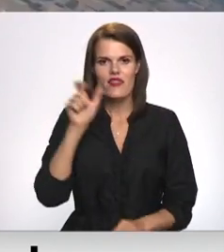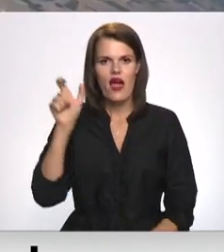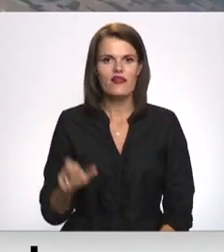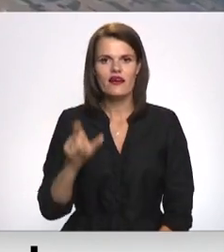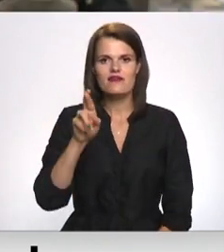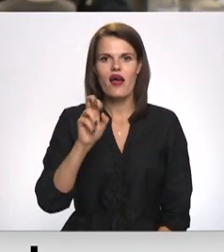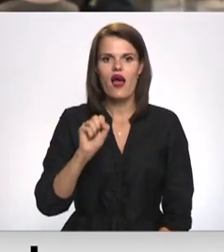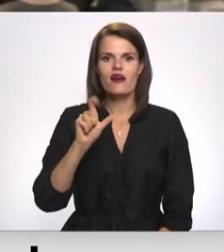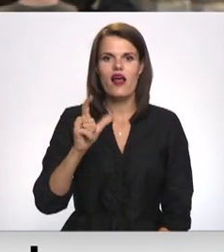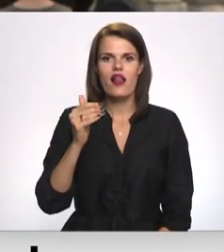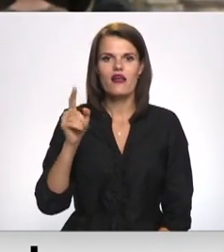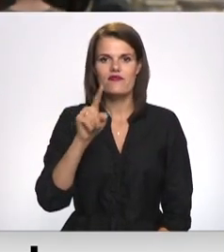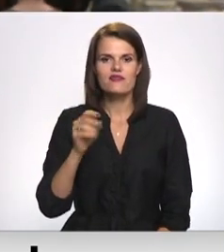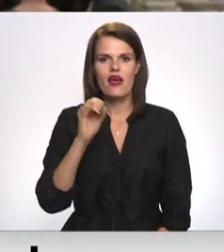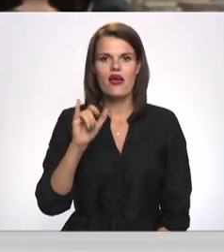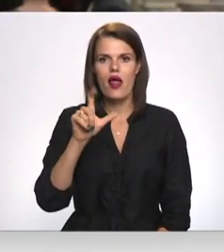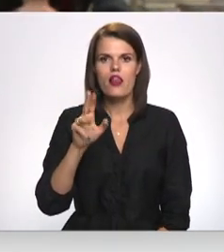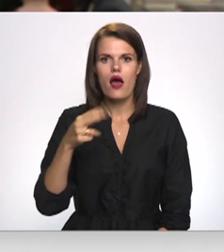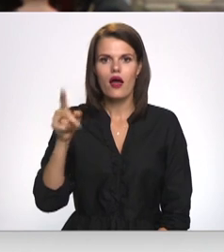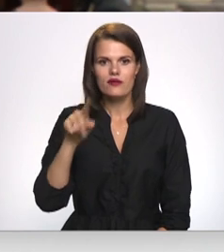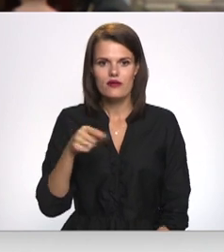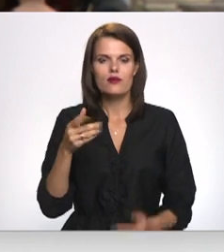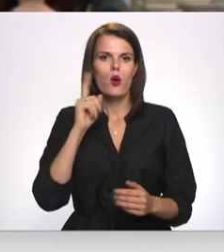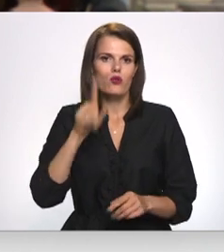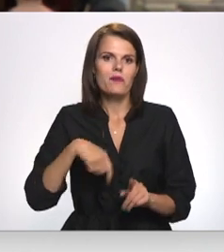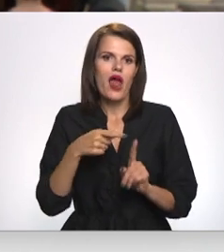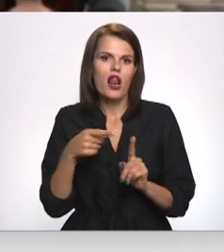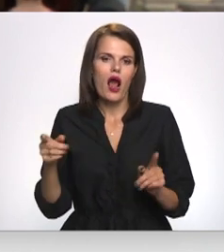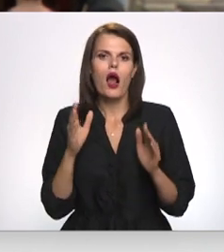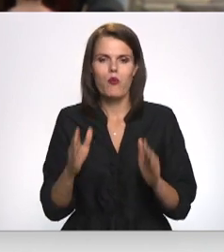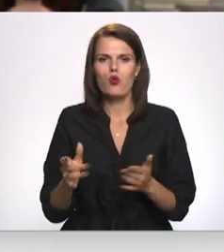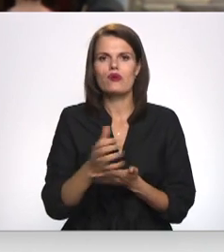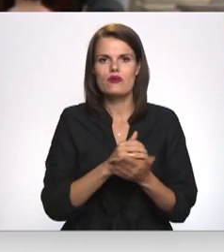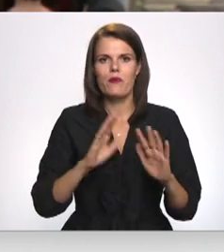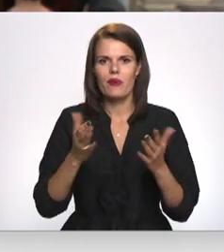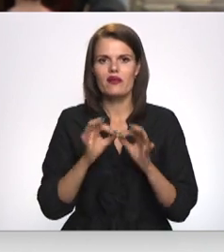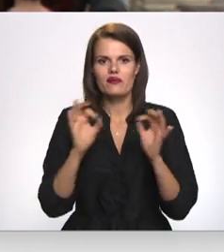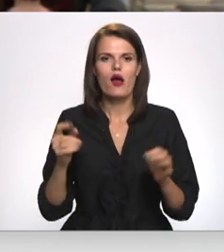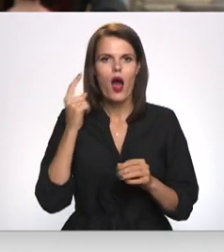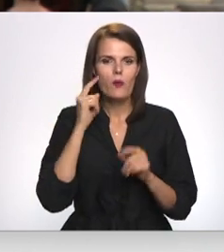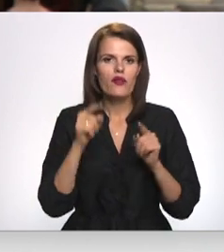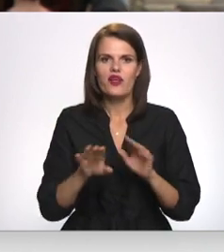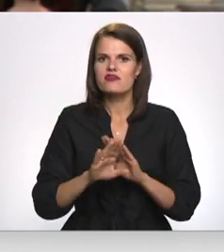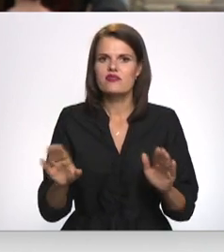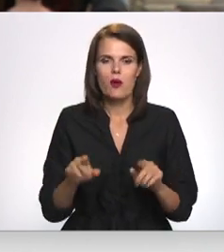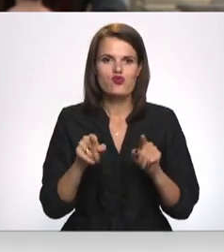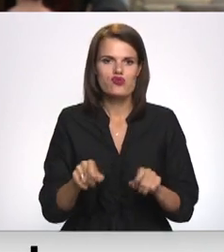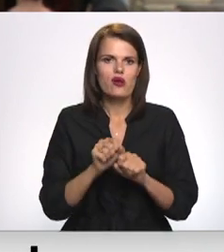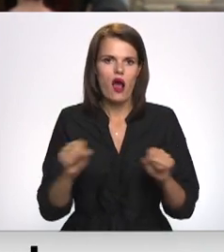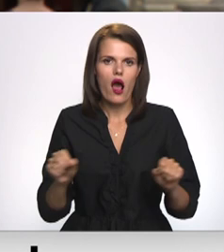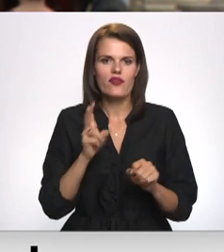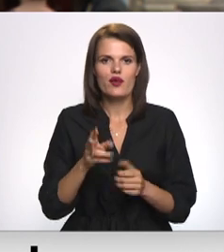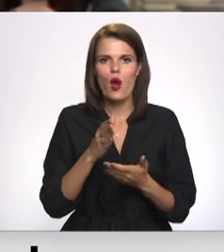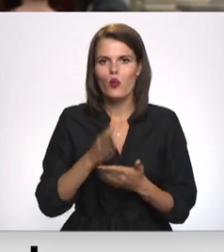Eilands. Es domāju, ka mēs būtu savākuši ilgākā laikā, protams, taču sākumā jau apzinājos, ka tas nebūs tik ātri, kā tas notika